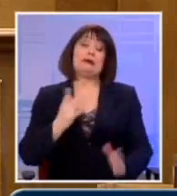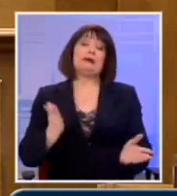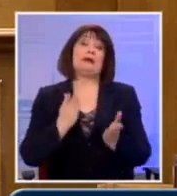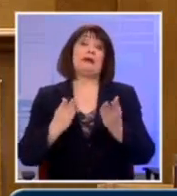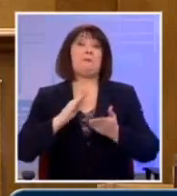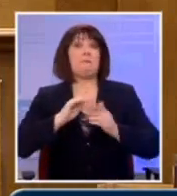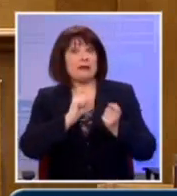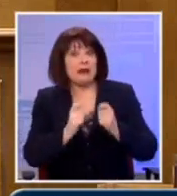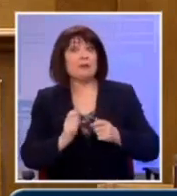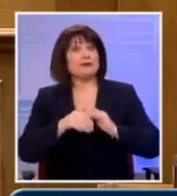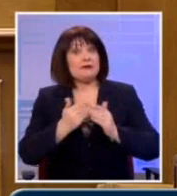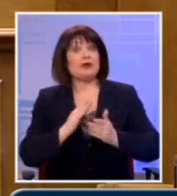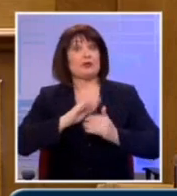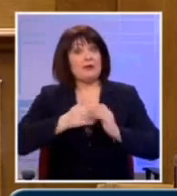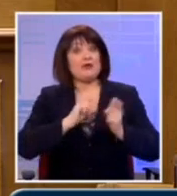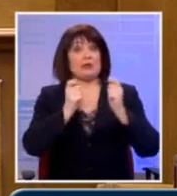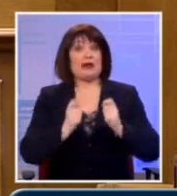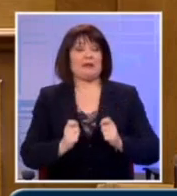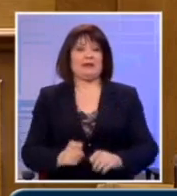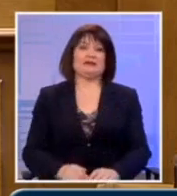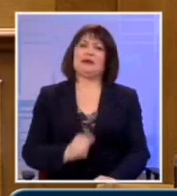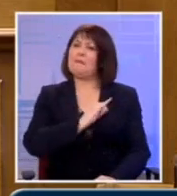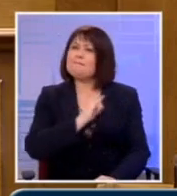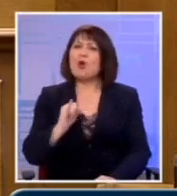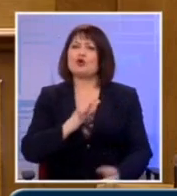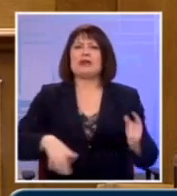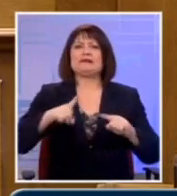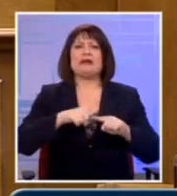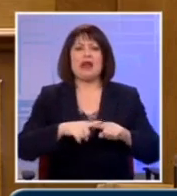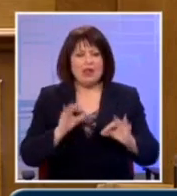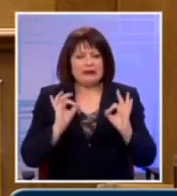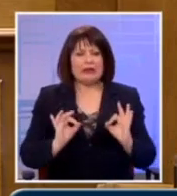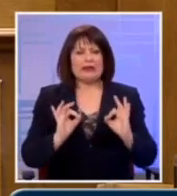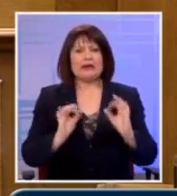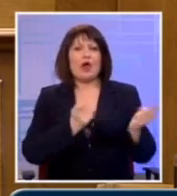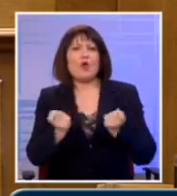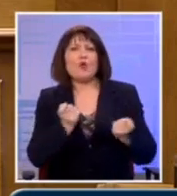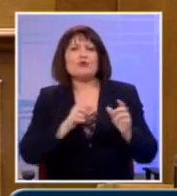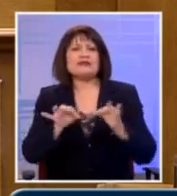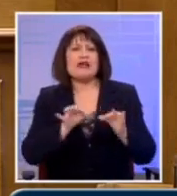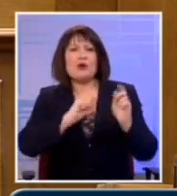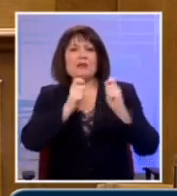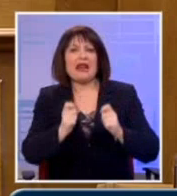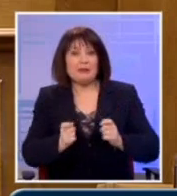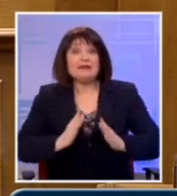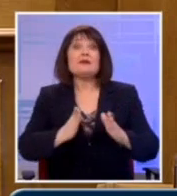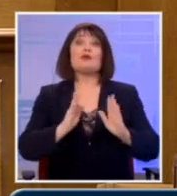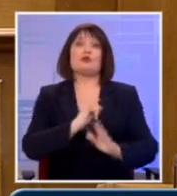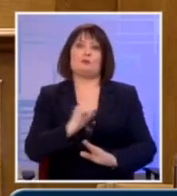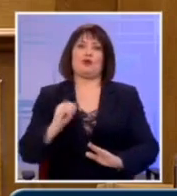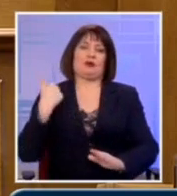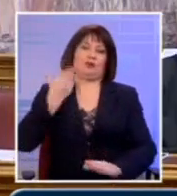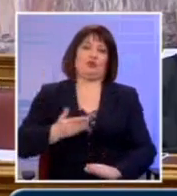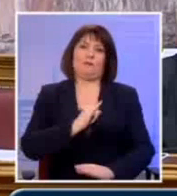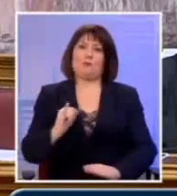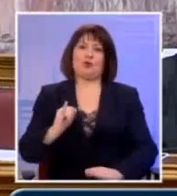μεταρρυθμίσεις. Διότι ποτέ στη χώρα δεν προχώρησε ένα συγκροτημένο, οργανωμένο σχέδιο μεταρρυθμίσεων.